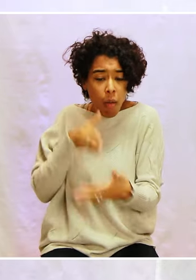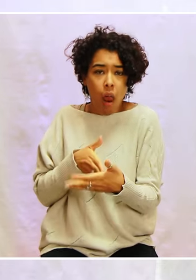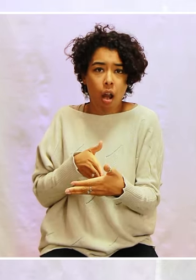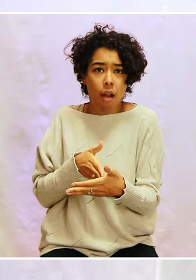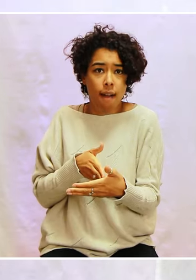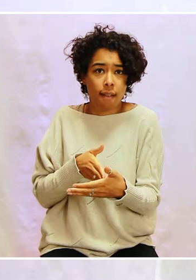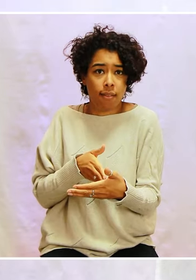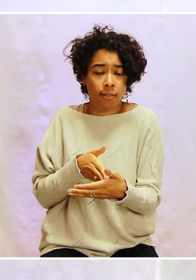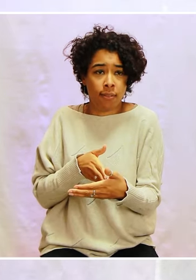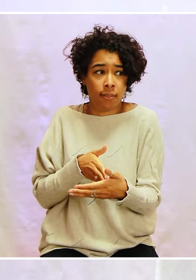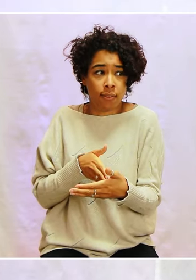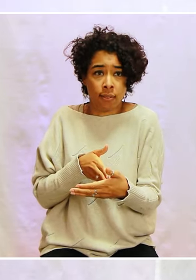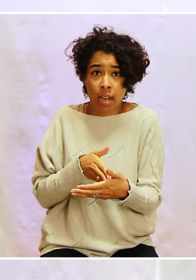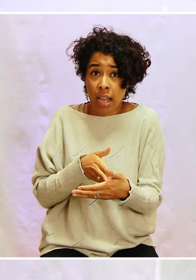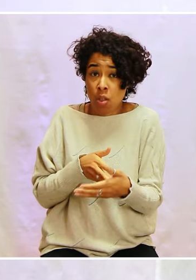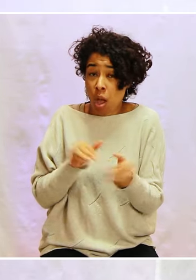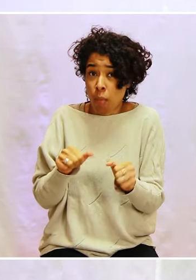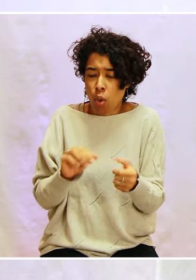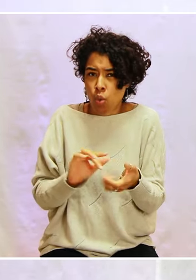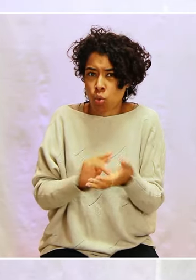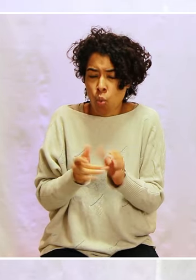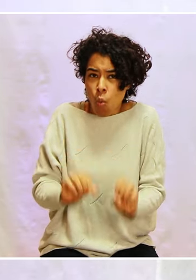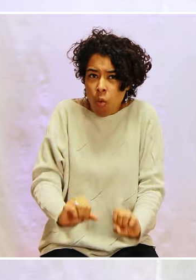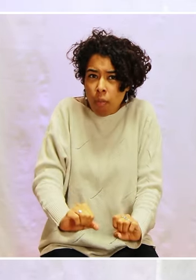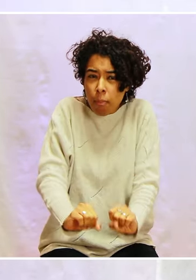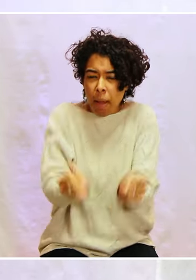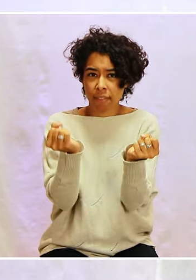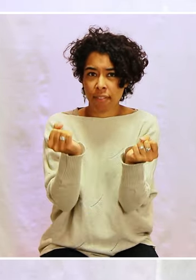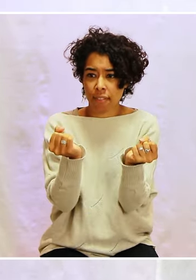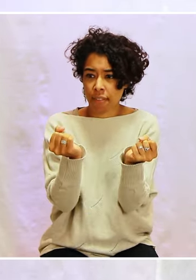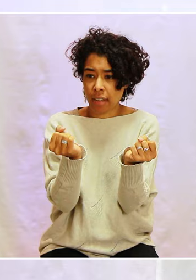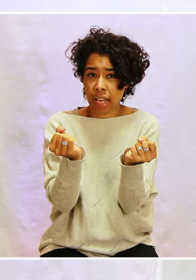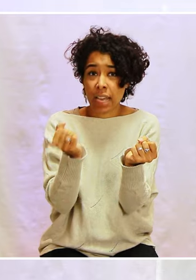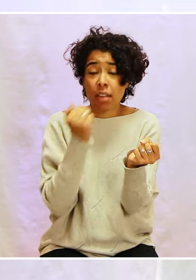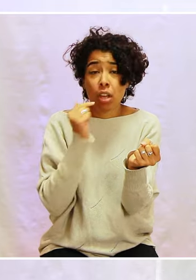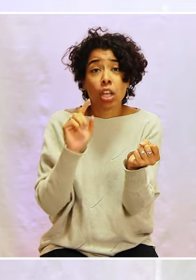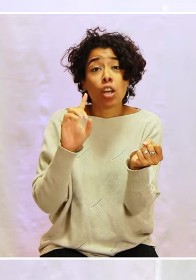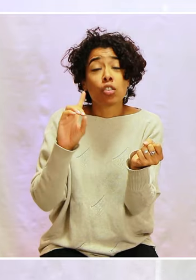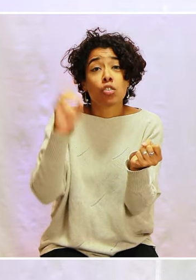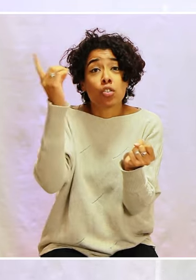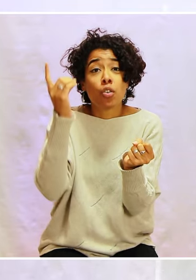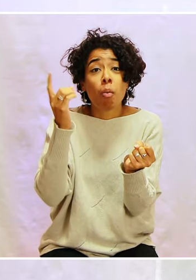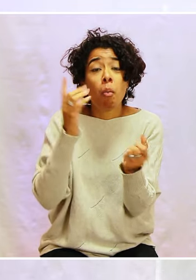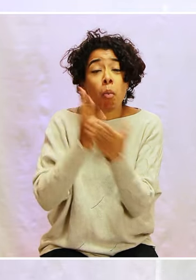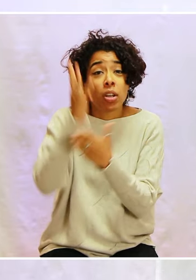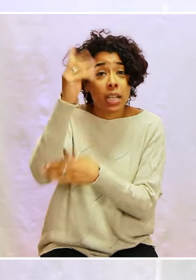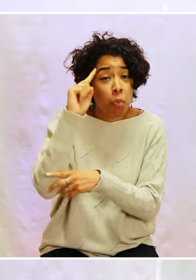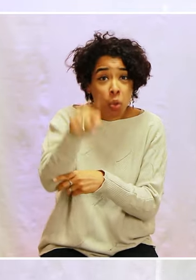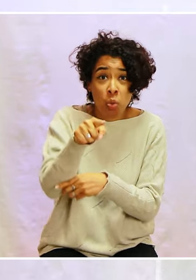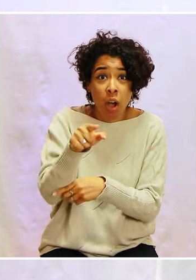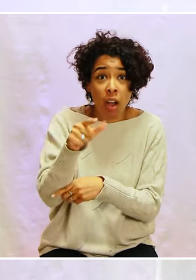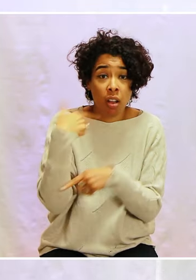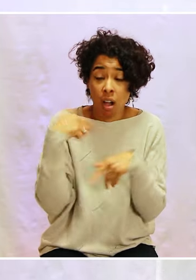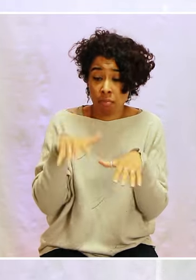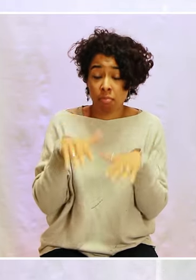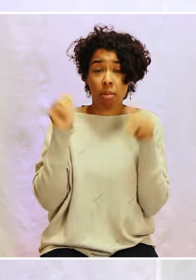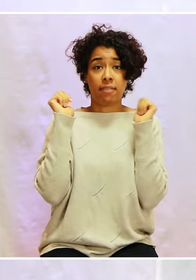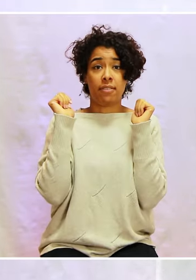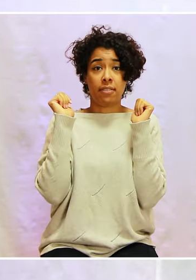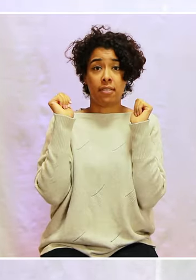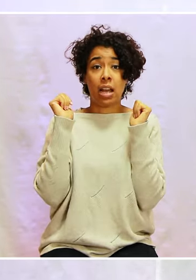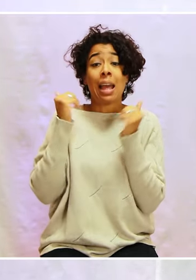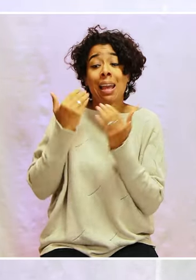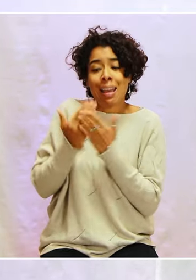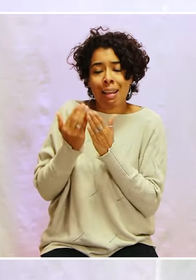et tu risques de tout casser et de ne pas VI ce que Dieu avait pour toi et on voit que Jacob est sur le